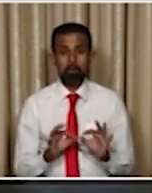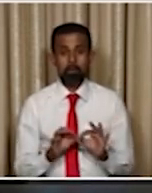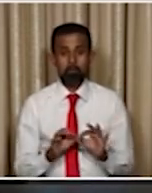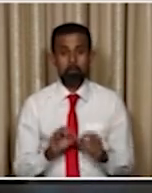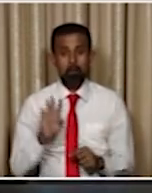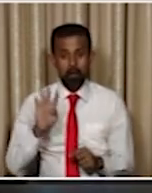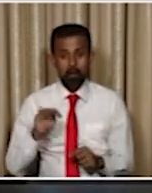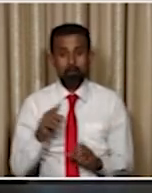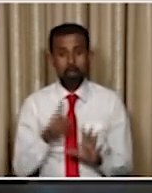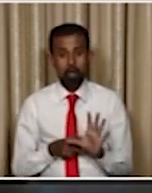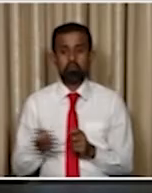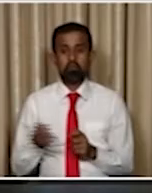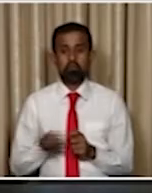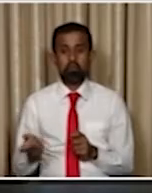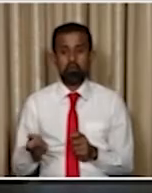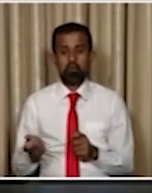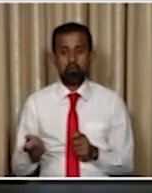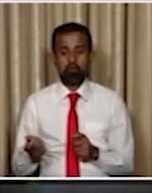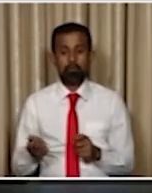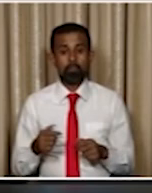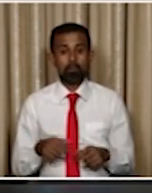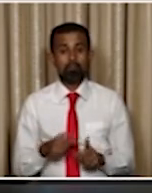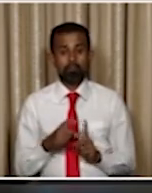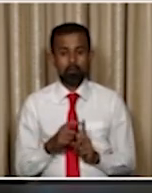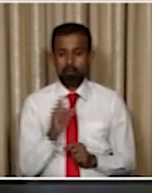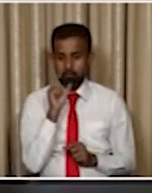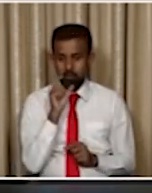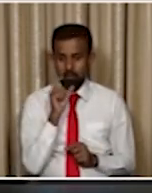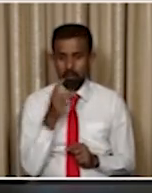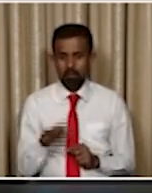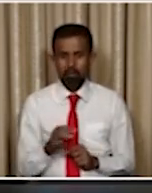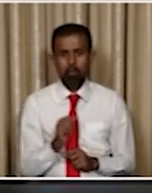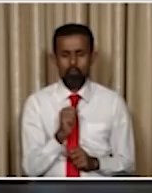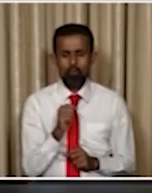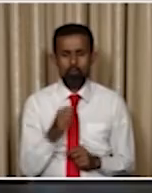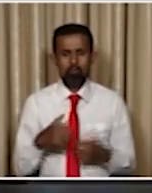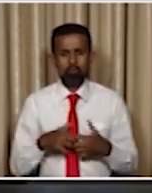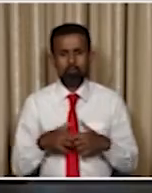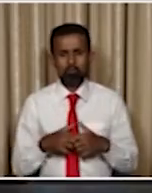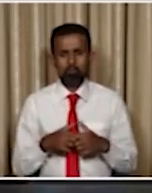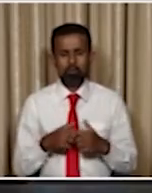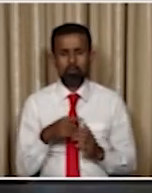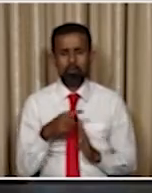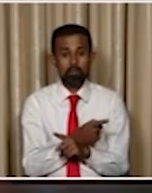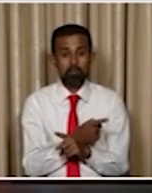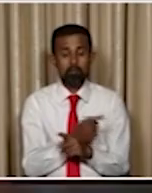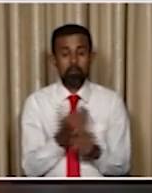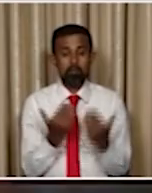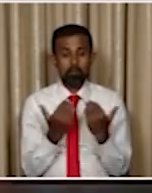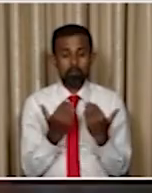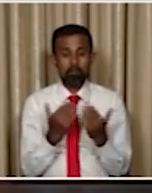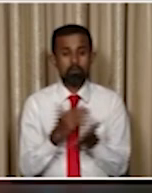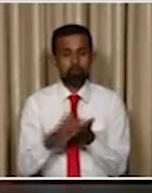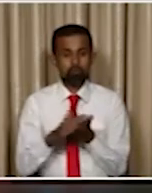40ක්වත් වර්ෂයකට ඒ සඳහා යොදවිය යුතුයි. ඉතින් අපි දැඩි අවධානයට යොමු කරලා තියෙනවා කොහොමද අපි මේ තත්ත්වයට රටේ තියෙන මුදල් ප්‍රවාහත් එක්ක